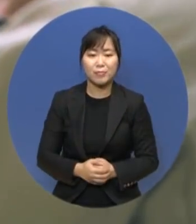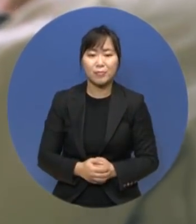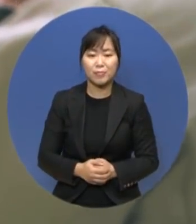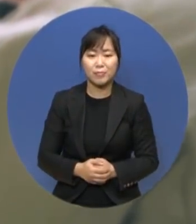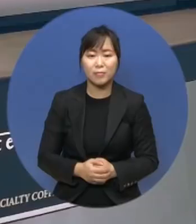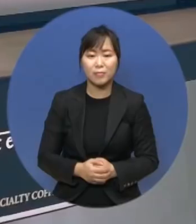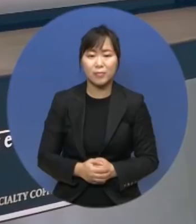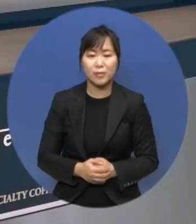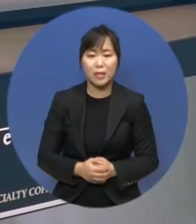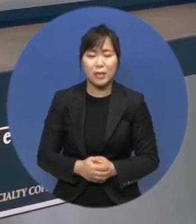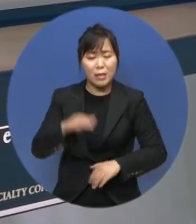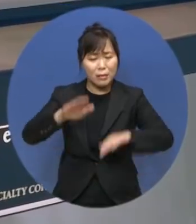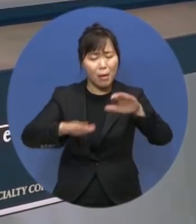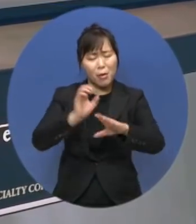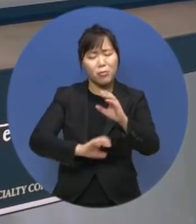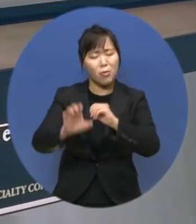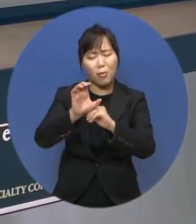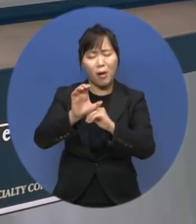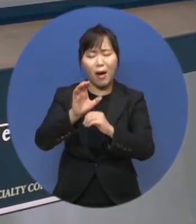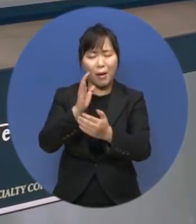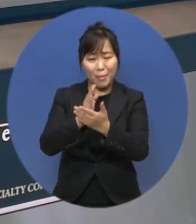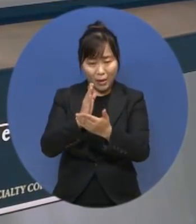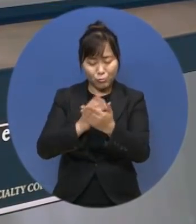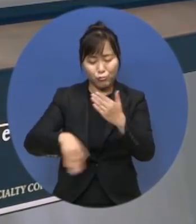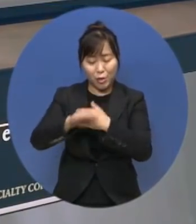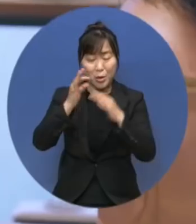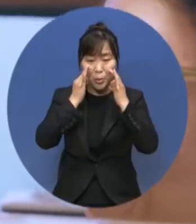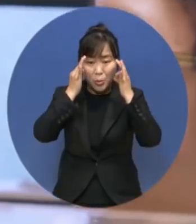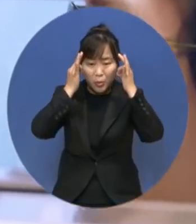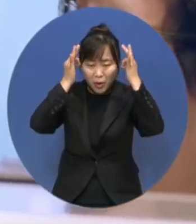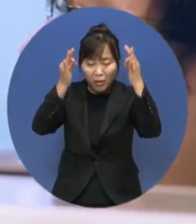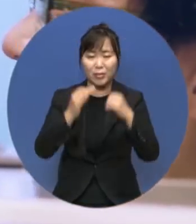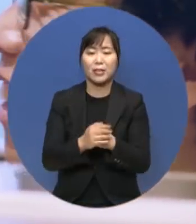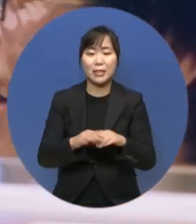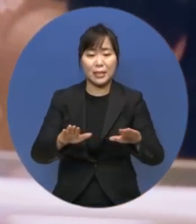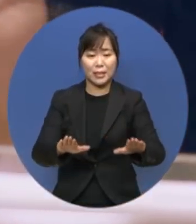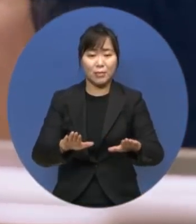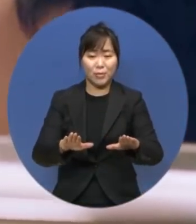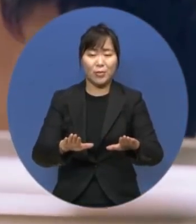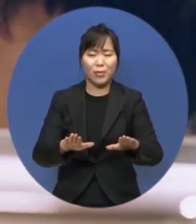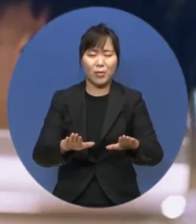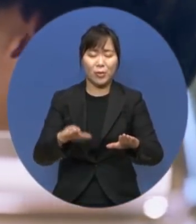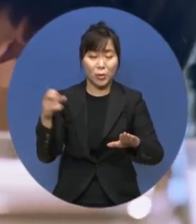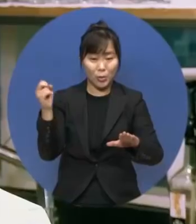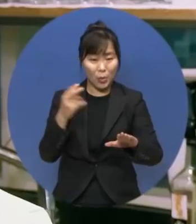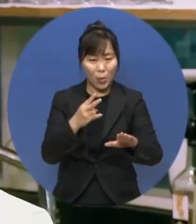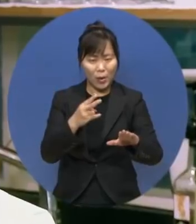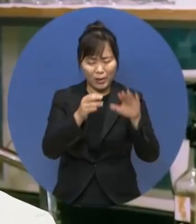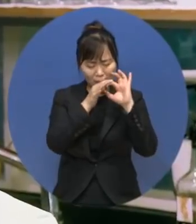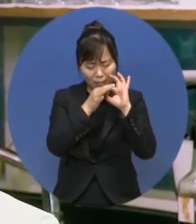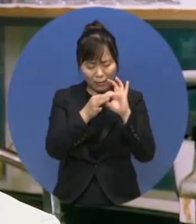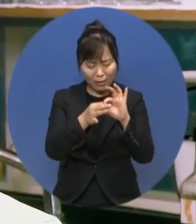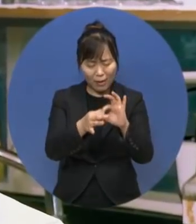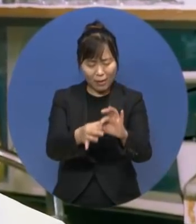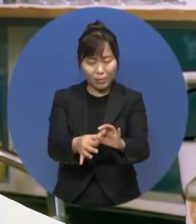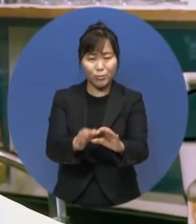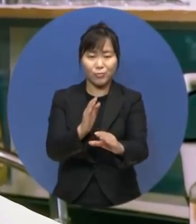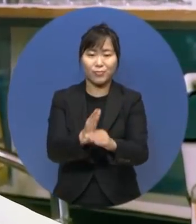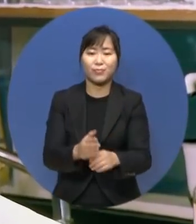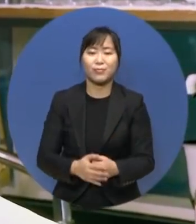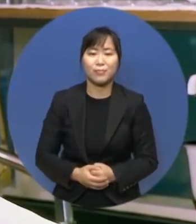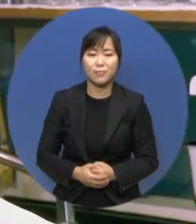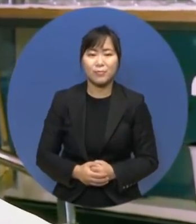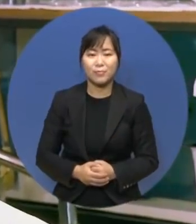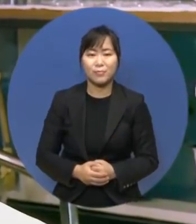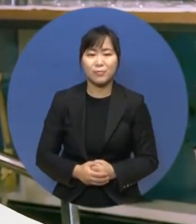더 이상 차별 없는 세상을 위한 우리의 노력들, 지금도 그리고 지속적으로 진행됩니다.